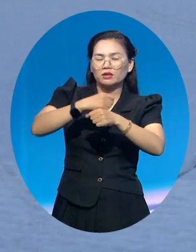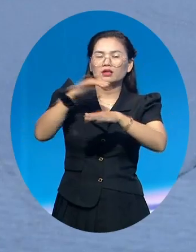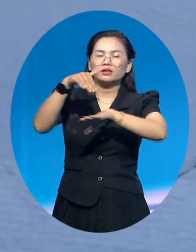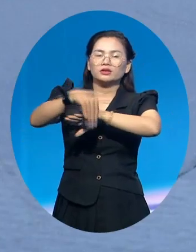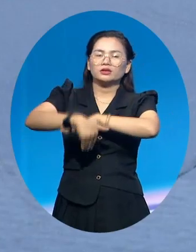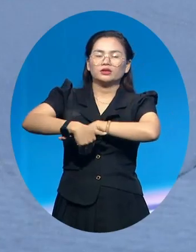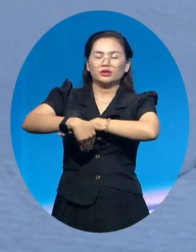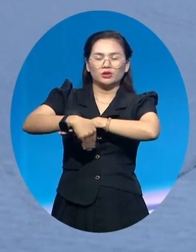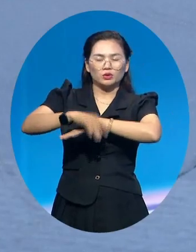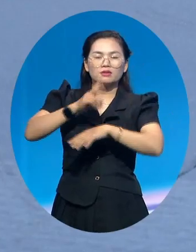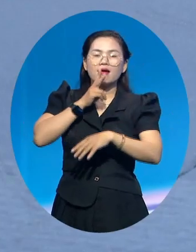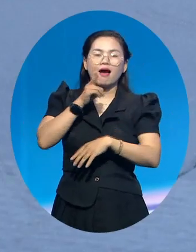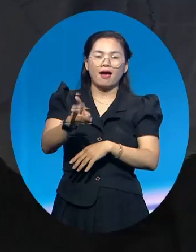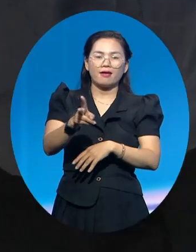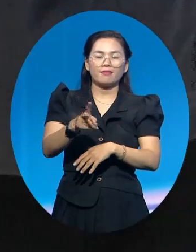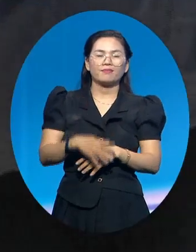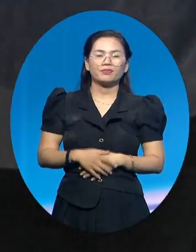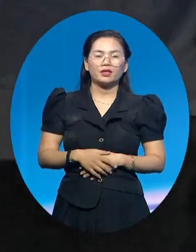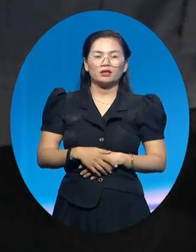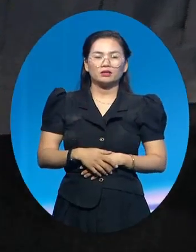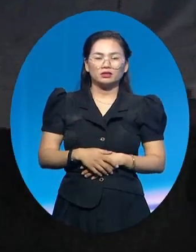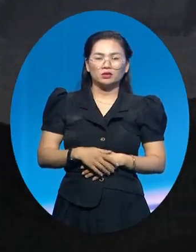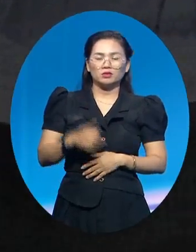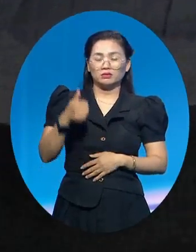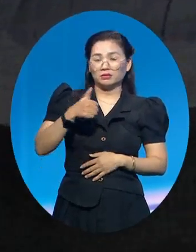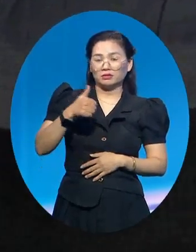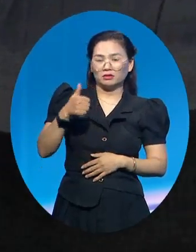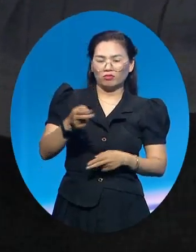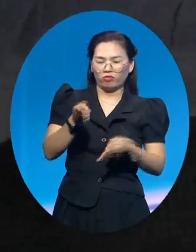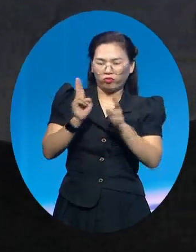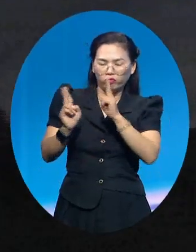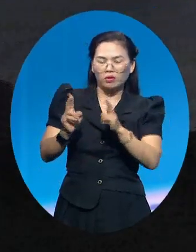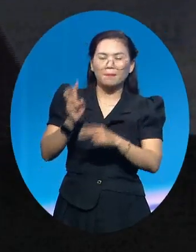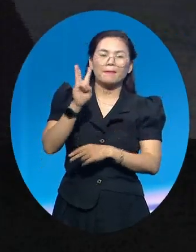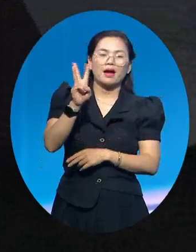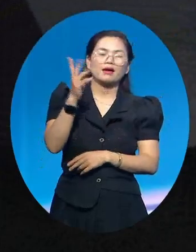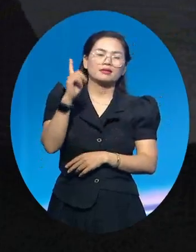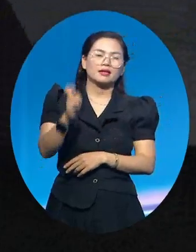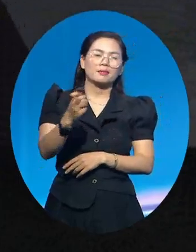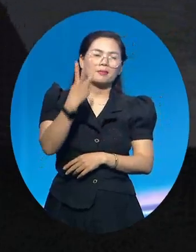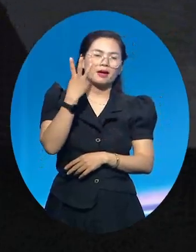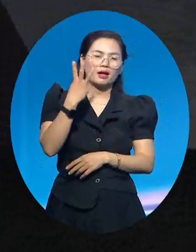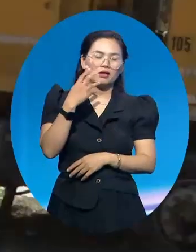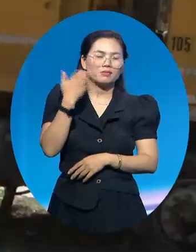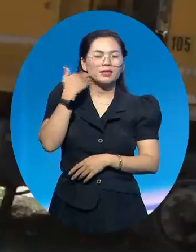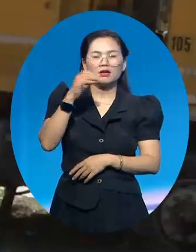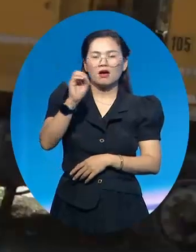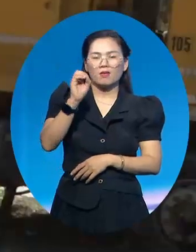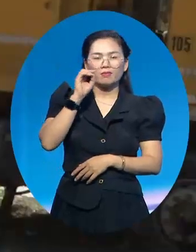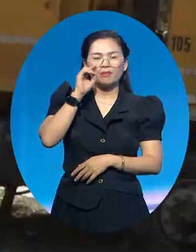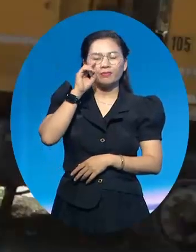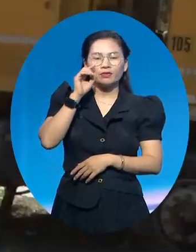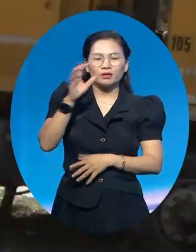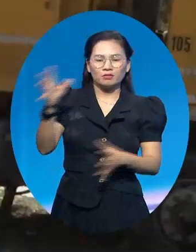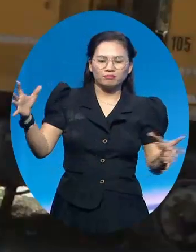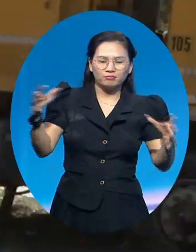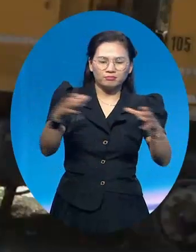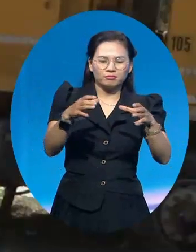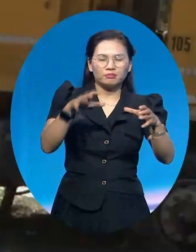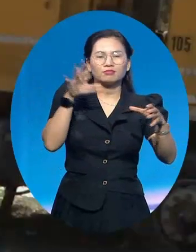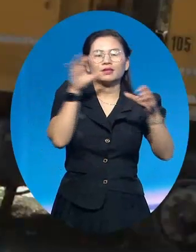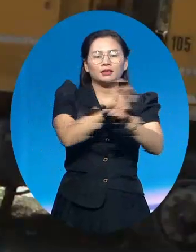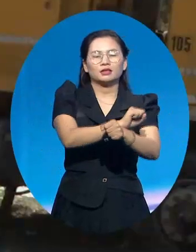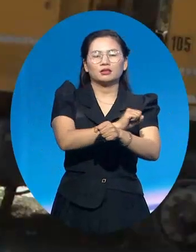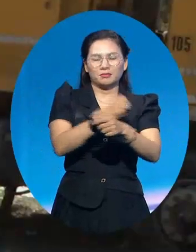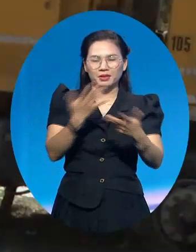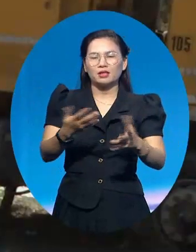chiều hôm sau. Một cảnh sát và 3 tay súng người Serbia thiệt mạng, nhưng không dân thường nào bị thương. 8 người bị bắt giữ, nhưng 4 người